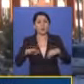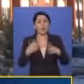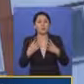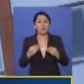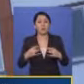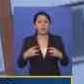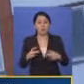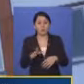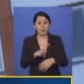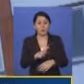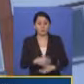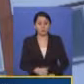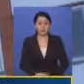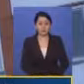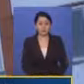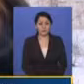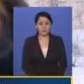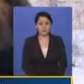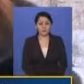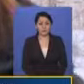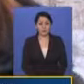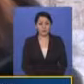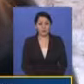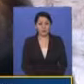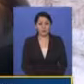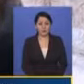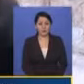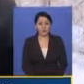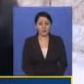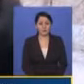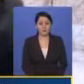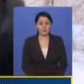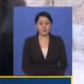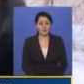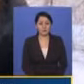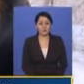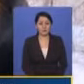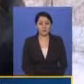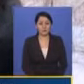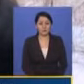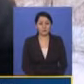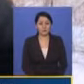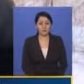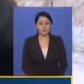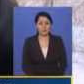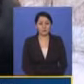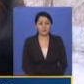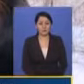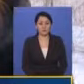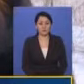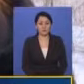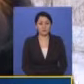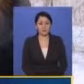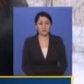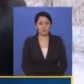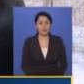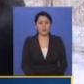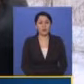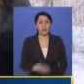тәуелсіздік мерекесімен құттықтады. Я приняла участие в республиканском челлендже «Мой флаг, моя родина».